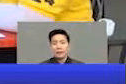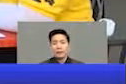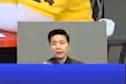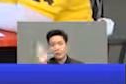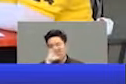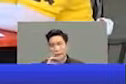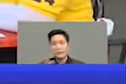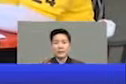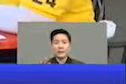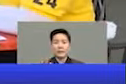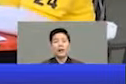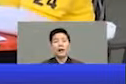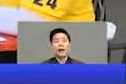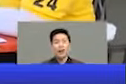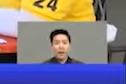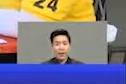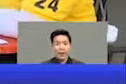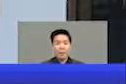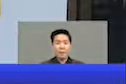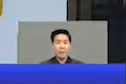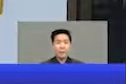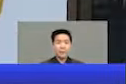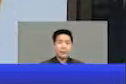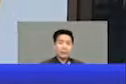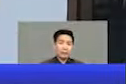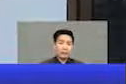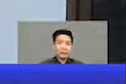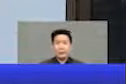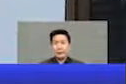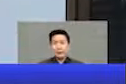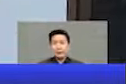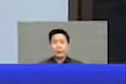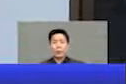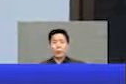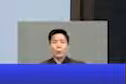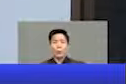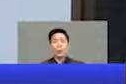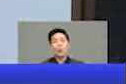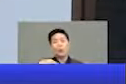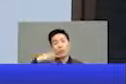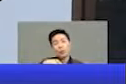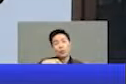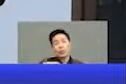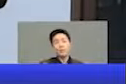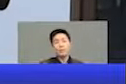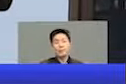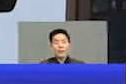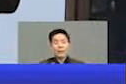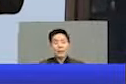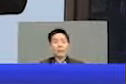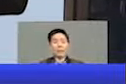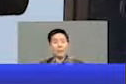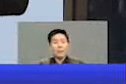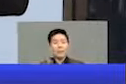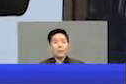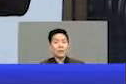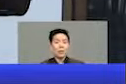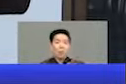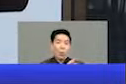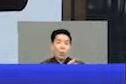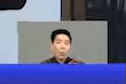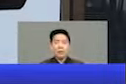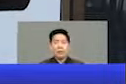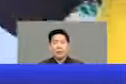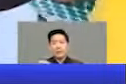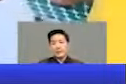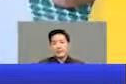าห์ที่ผ่านมาอาจจะมีการเจรจากันเนี่ยนะครับว่าให้นักท่องเที่ยวนั้นเดินทางมาท่องเที่ยวในเมืองไทยได้โดยเฉพ